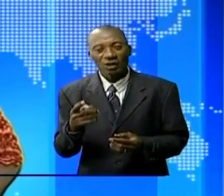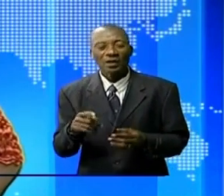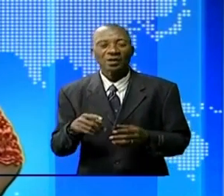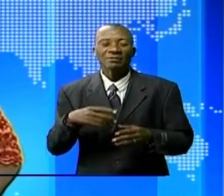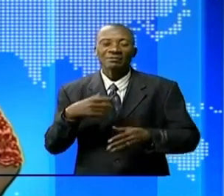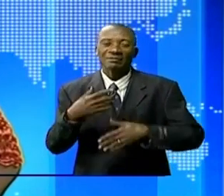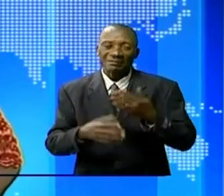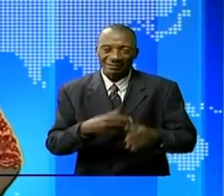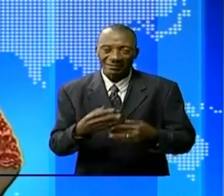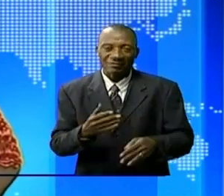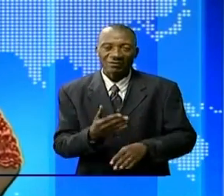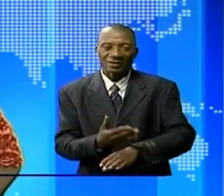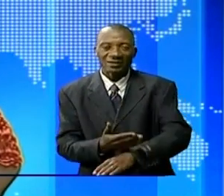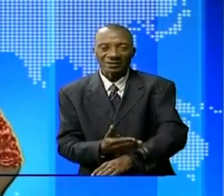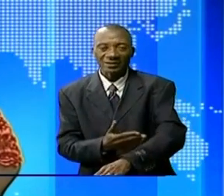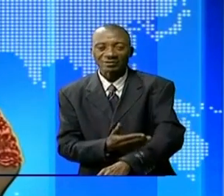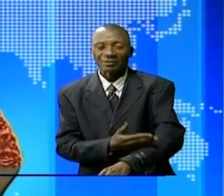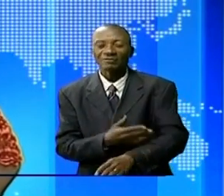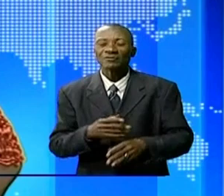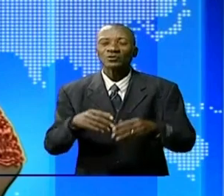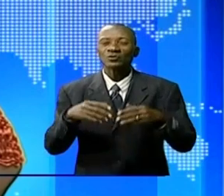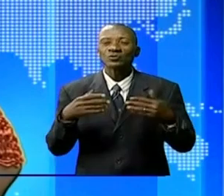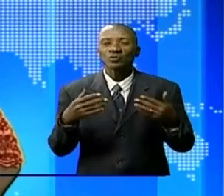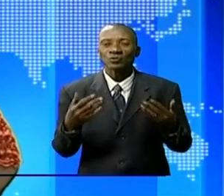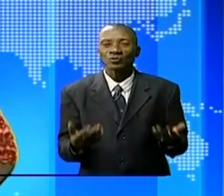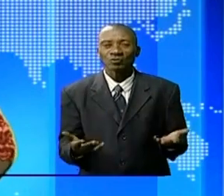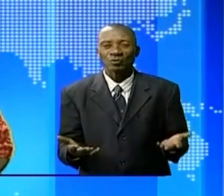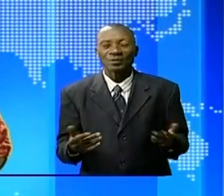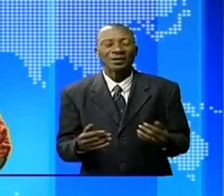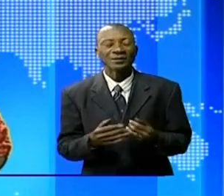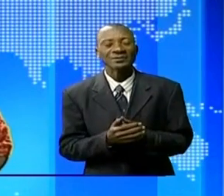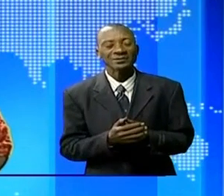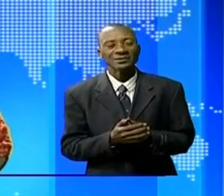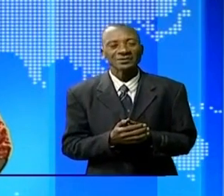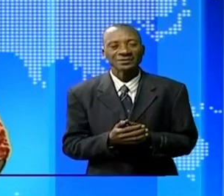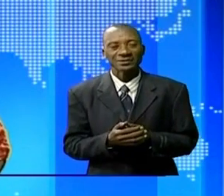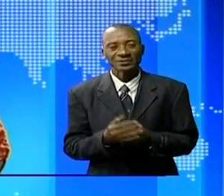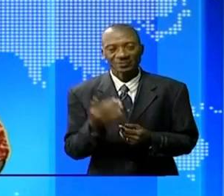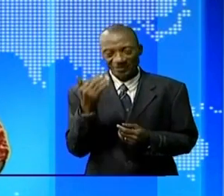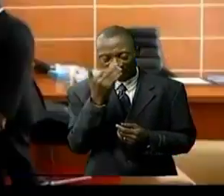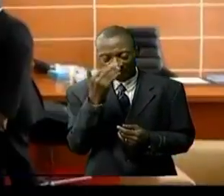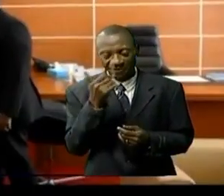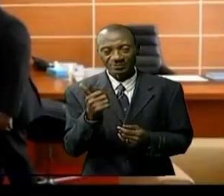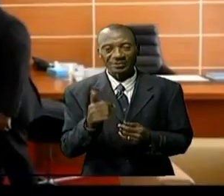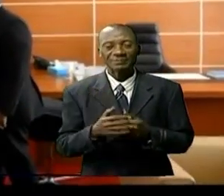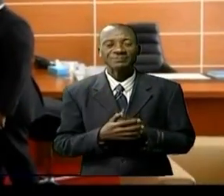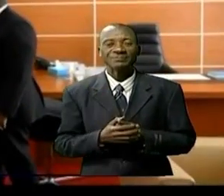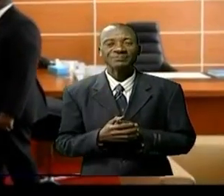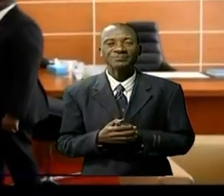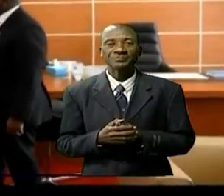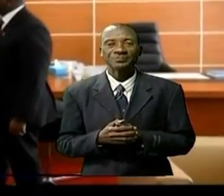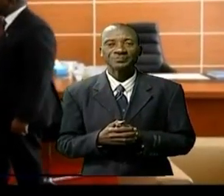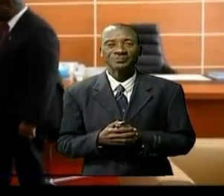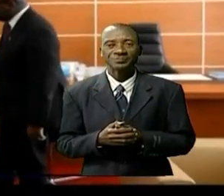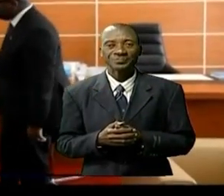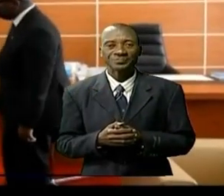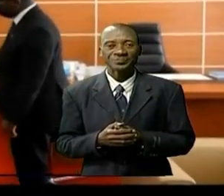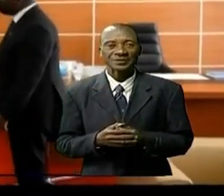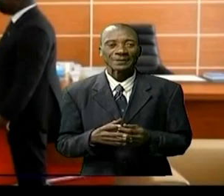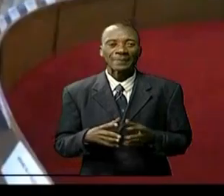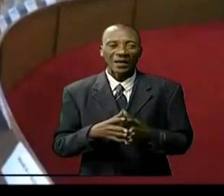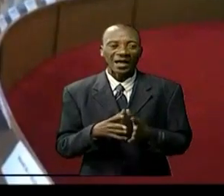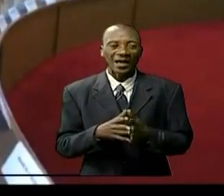qui ce que dit surtout en matière de la lutte contre les violences c'est sur une note de satisfaction